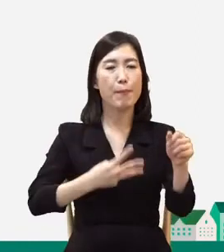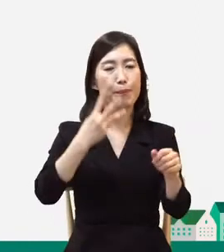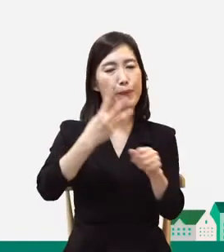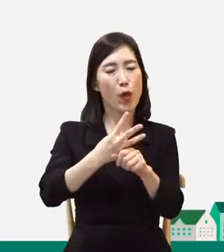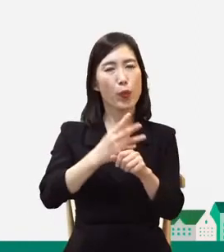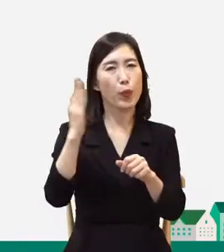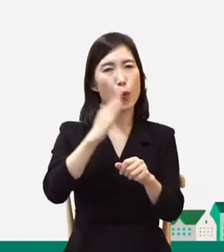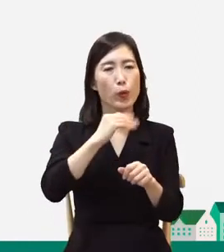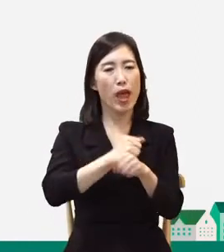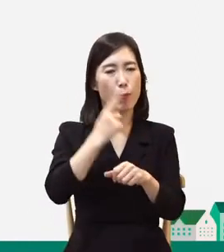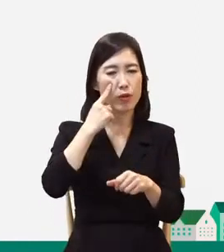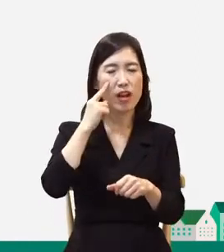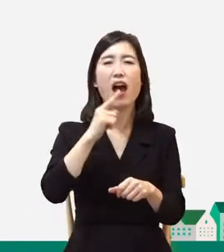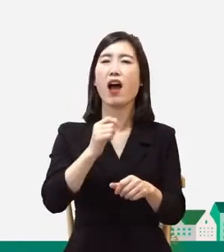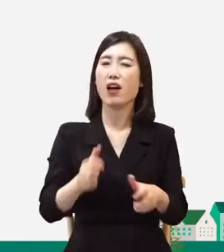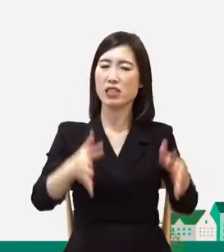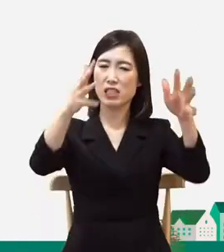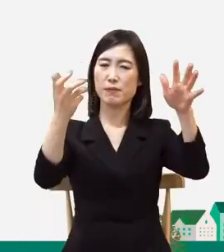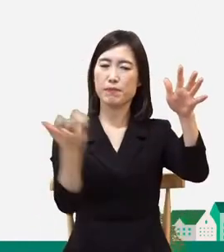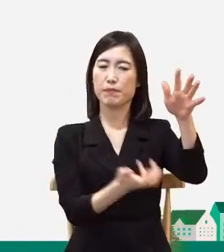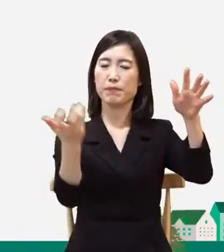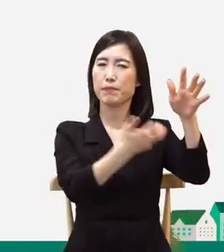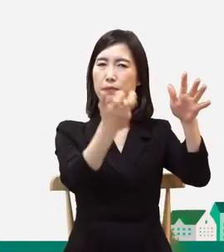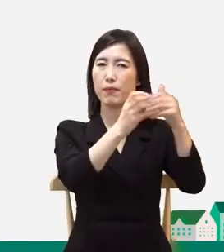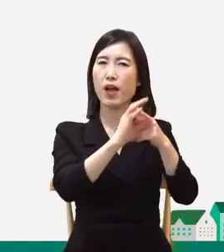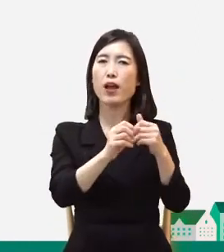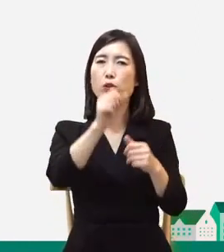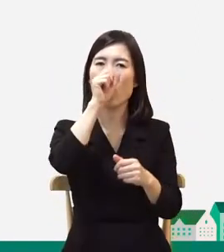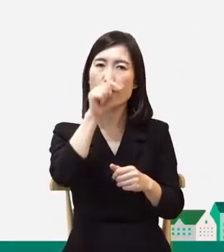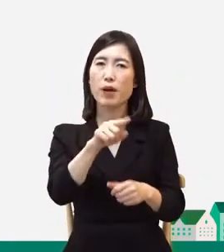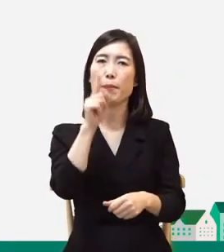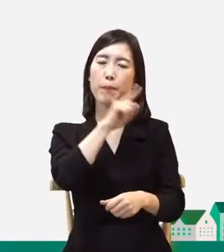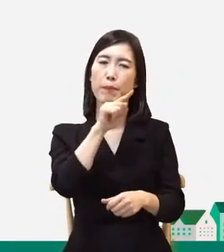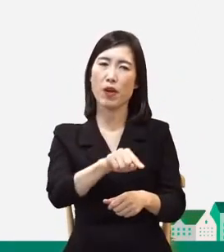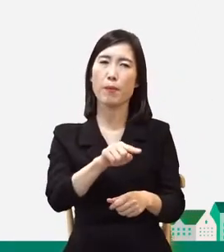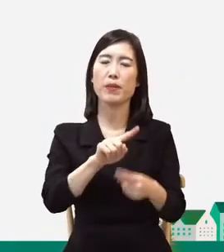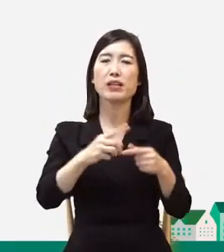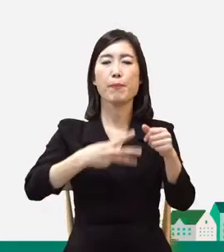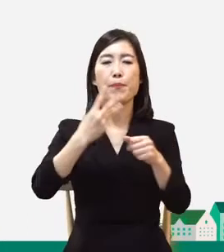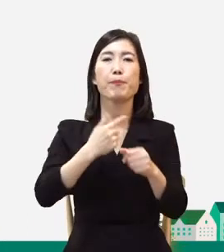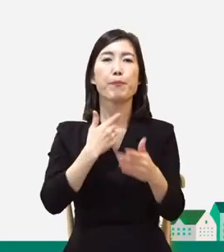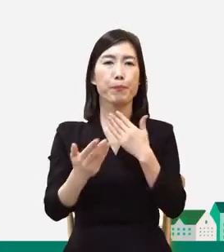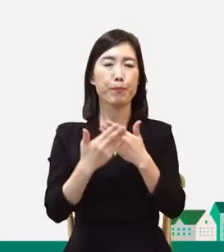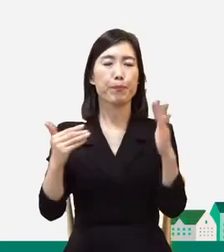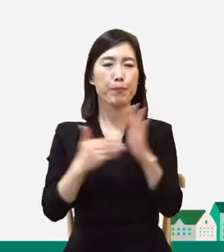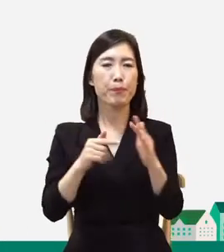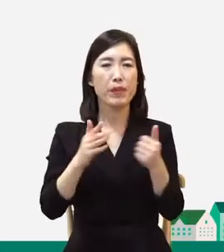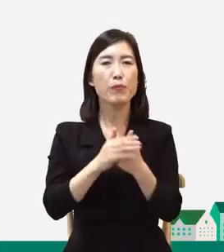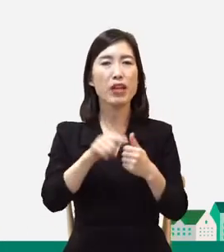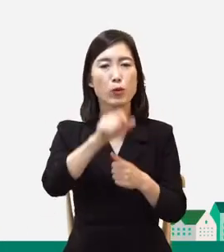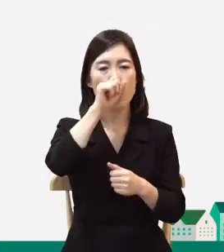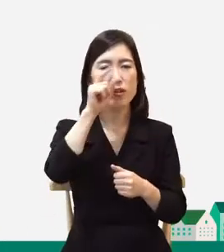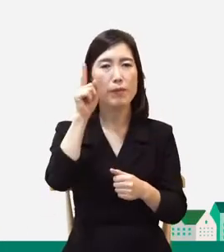주택의 장단점에 대한 비교와 연구를 제안해 봅니다.